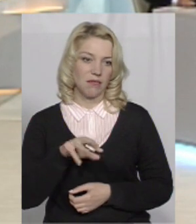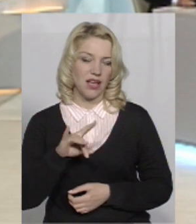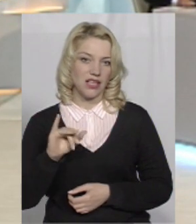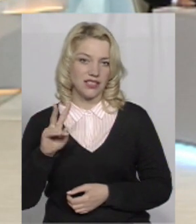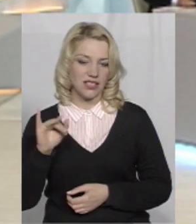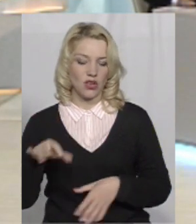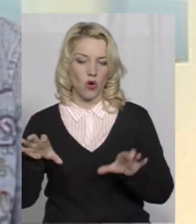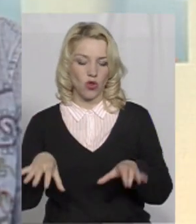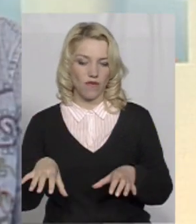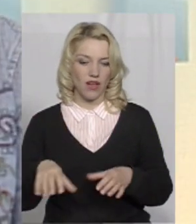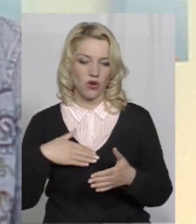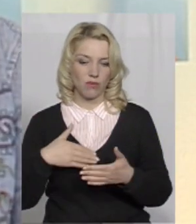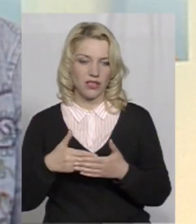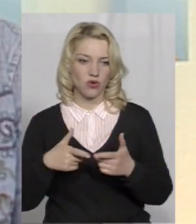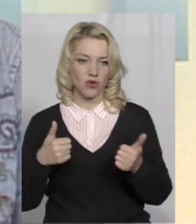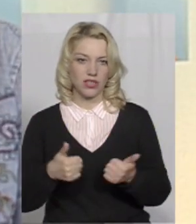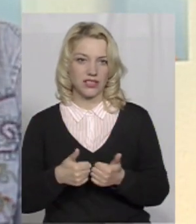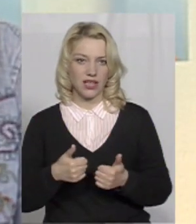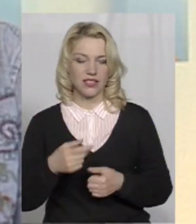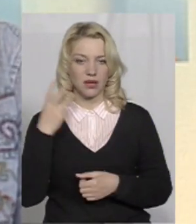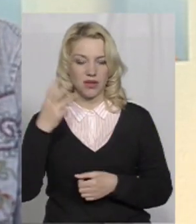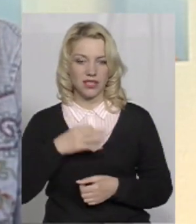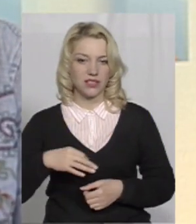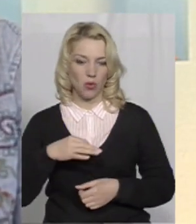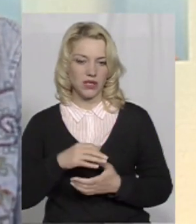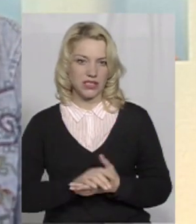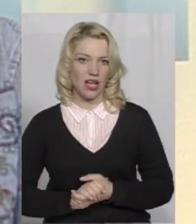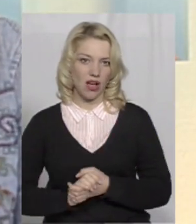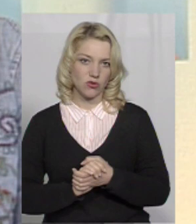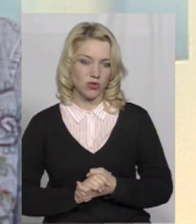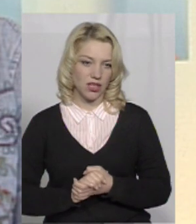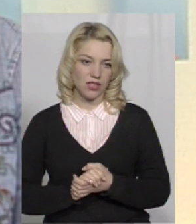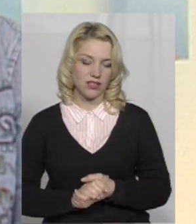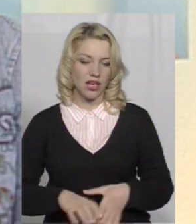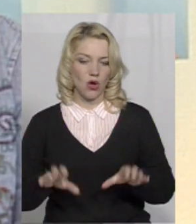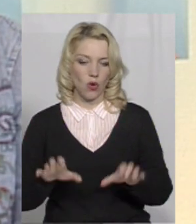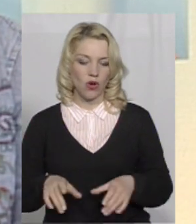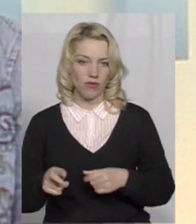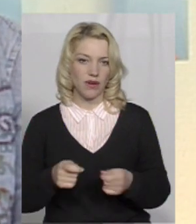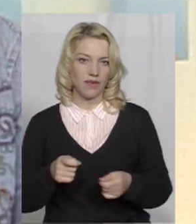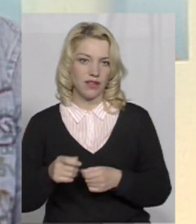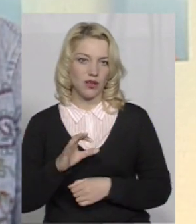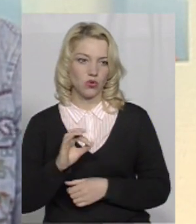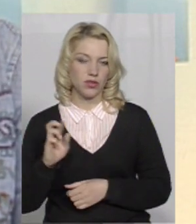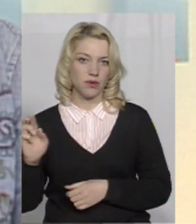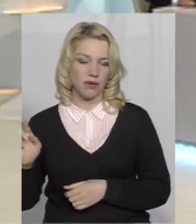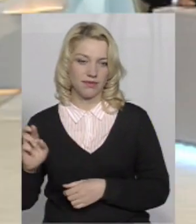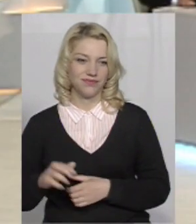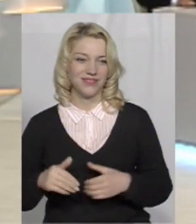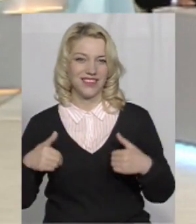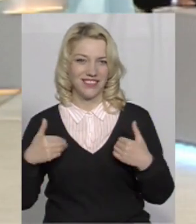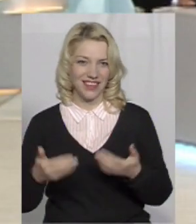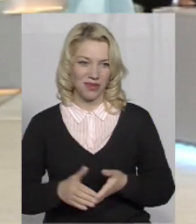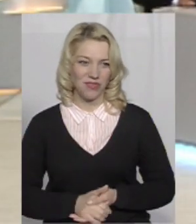Малінський, голова громадської організації Хмельницька обласна асоціація голів правління ОСББ. Вітаю.